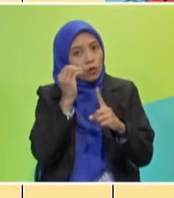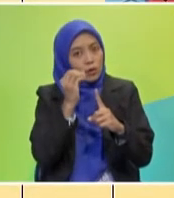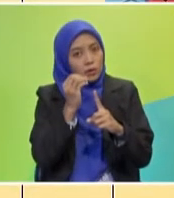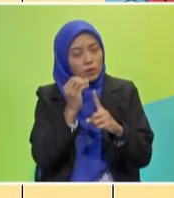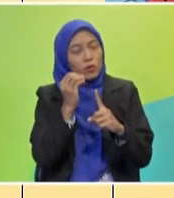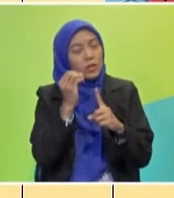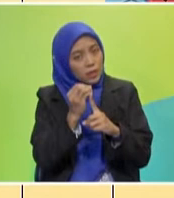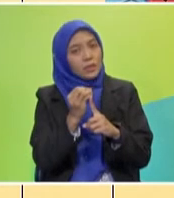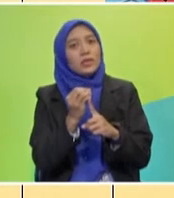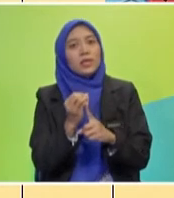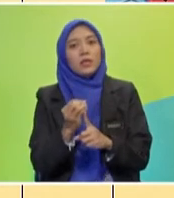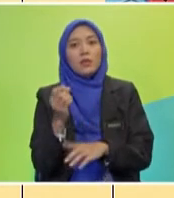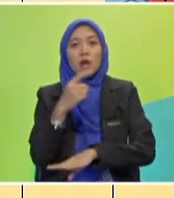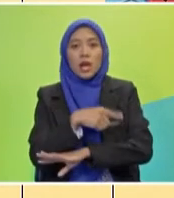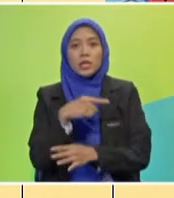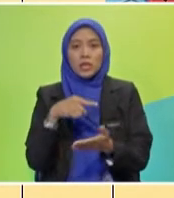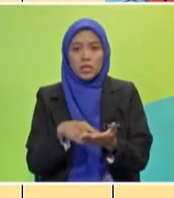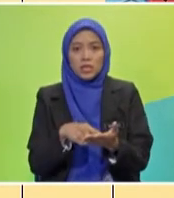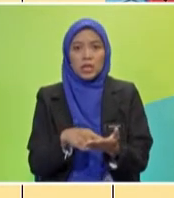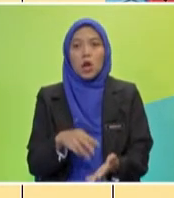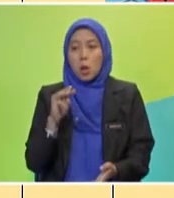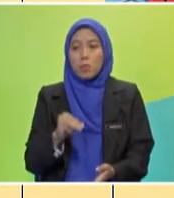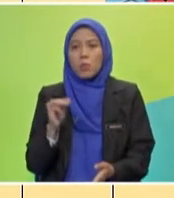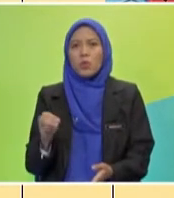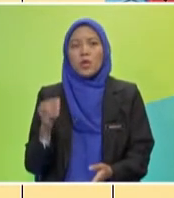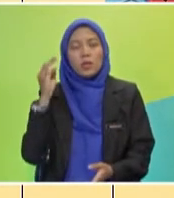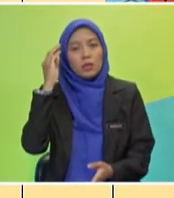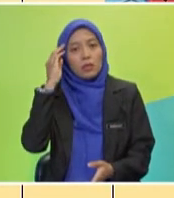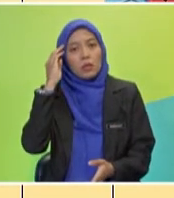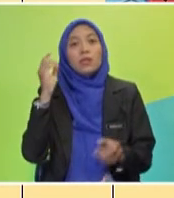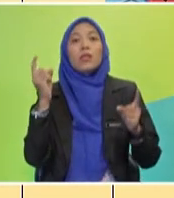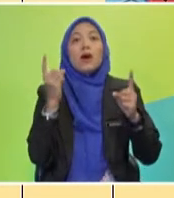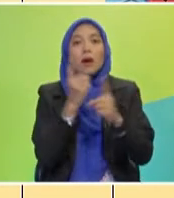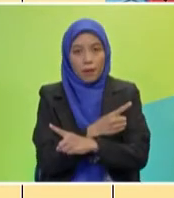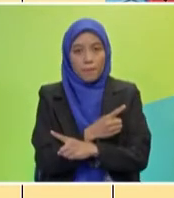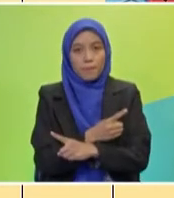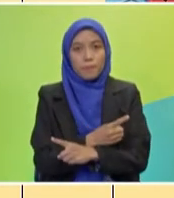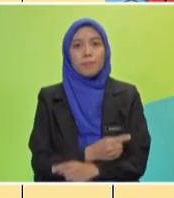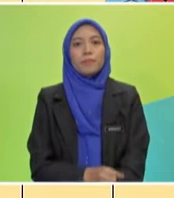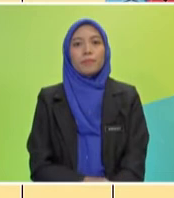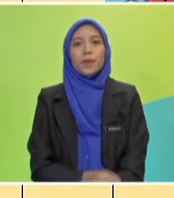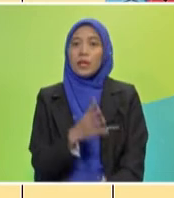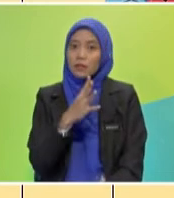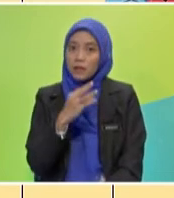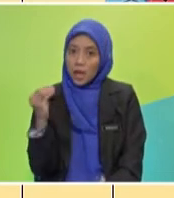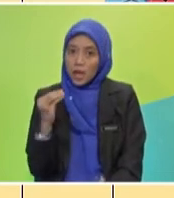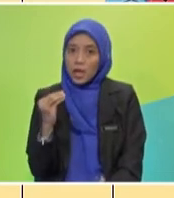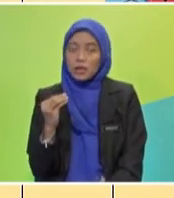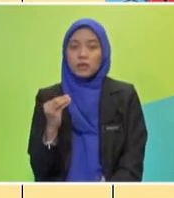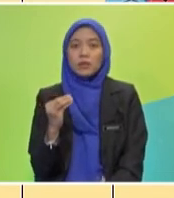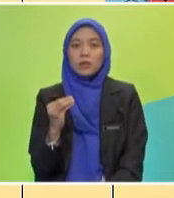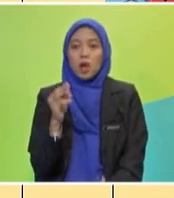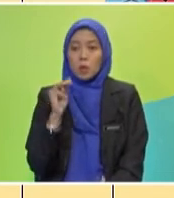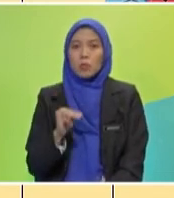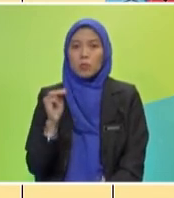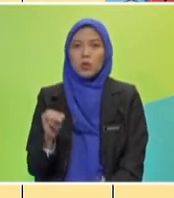mengetahui mendarab dalam lingkungan fakta asas. Dan juga kita nak murid-murid